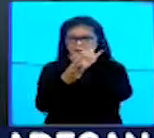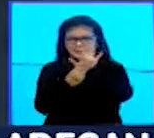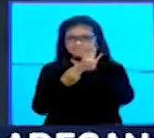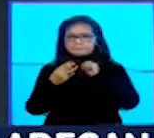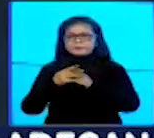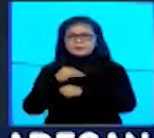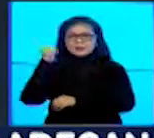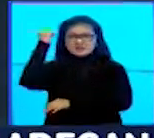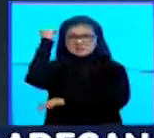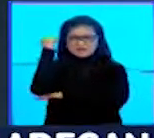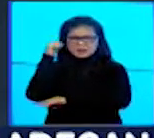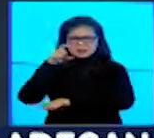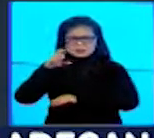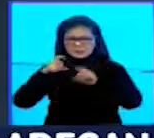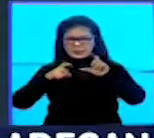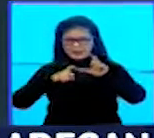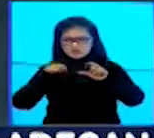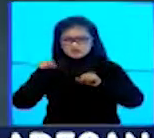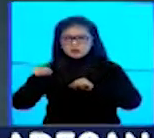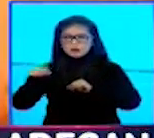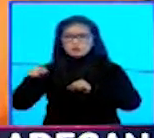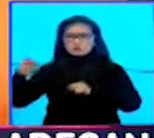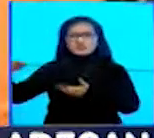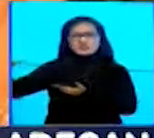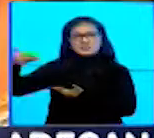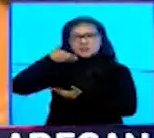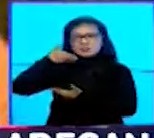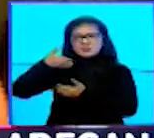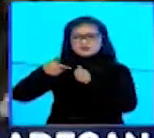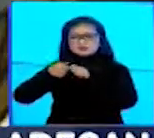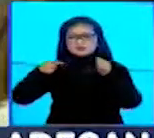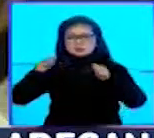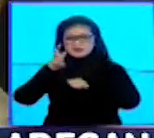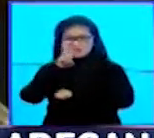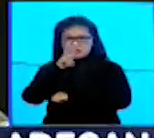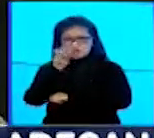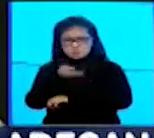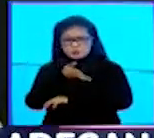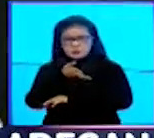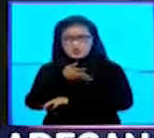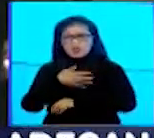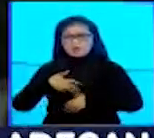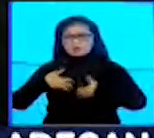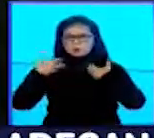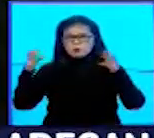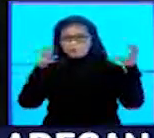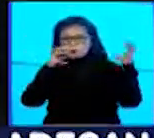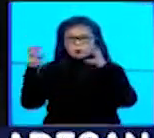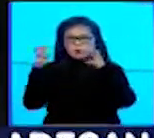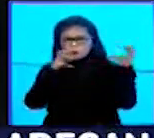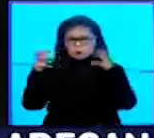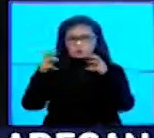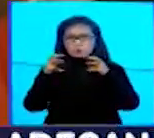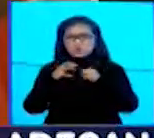Tersangka Bripka CS yang tidak terima ditagih kwitansi pembayaran sebesar 3 juta rupiah, sempat cekcok dengan kasir dan petugas